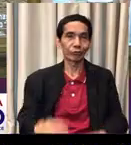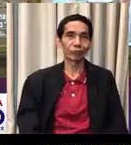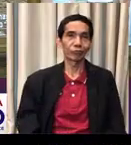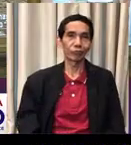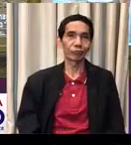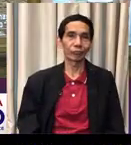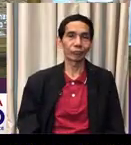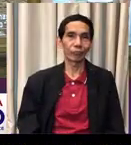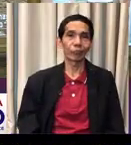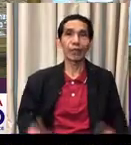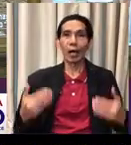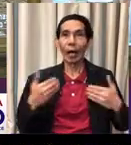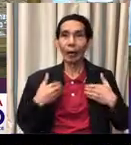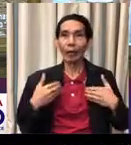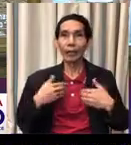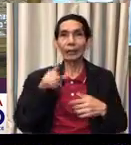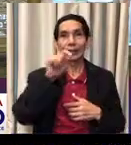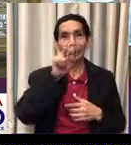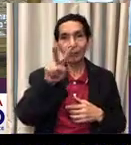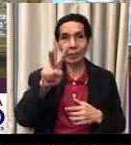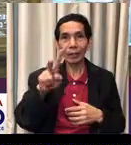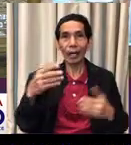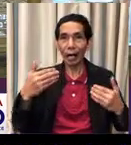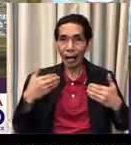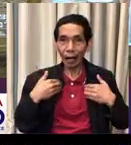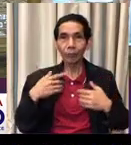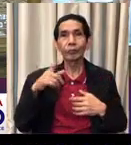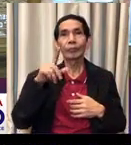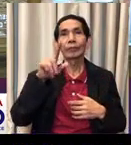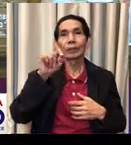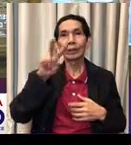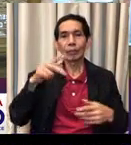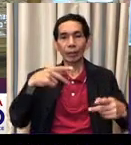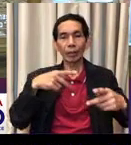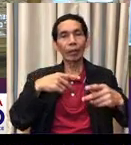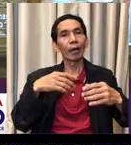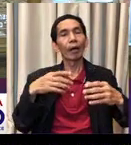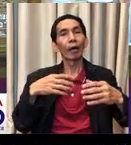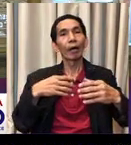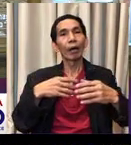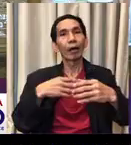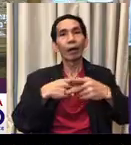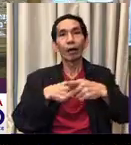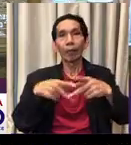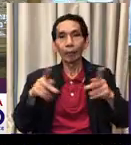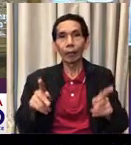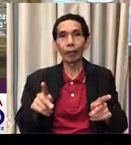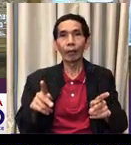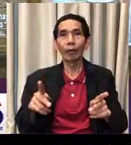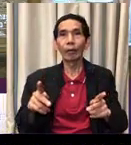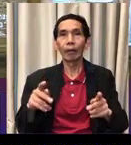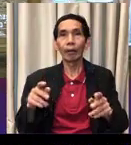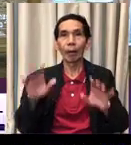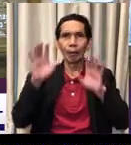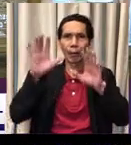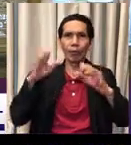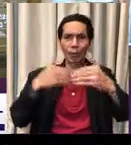So, kaya meron na sila ngayon TV at TV Plus, ABS-CBN TV Plus, may wagang black box ba